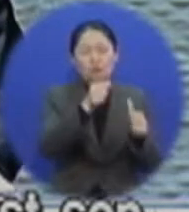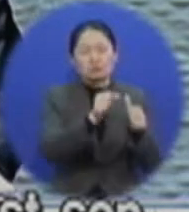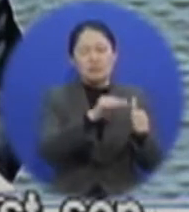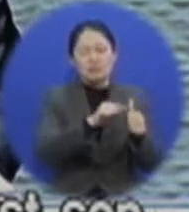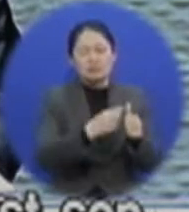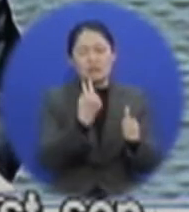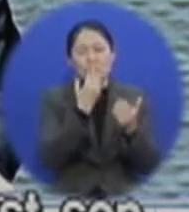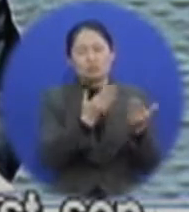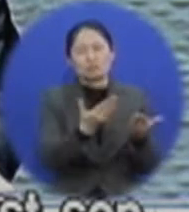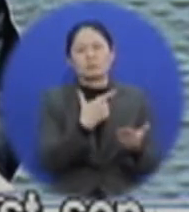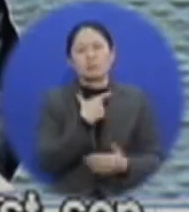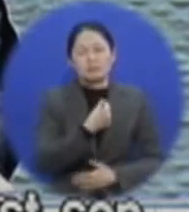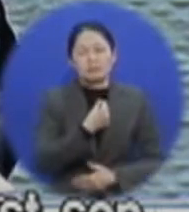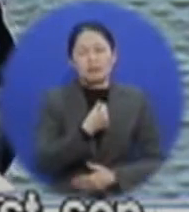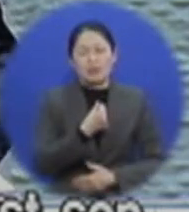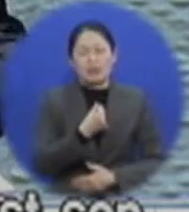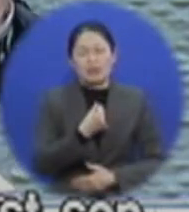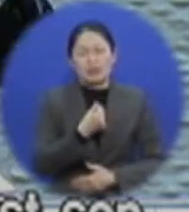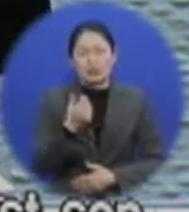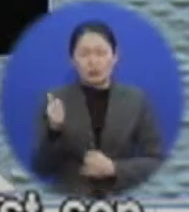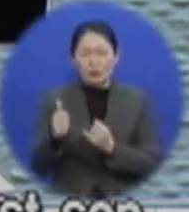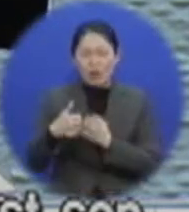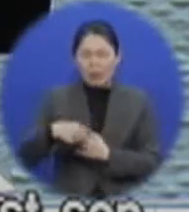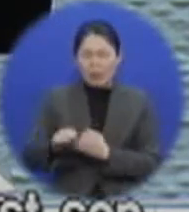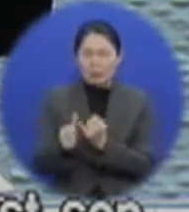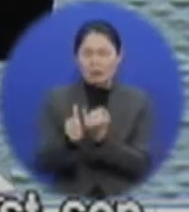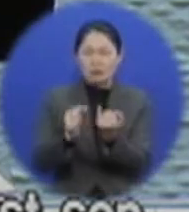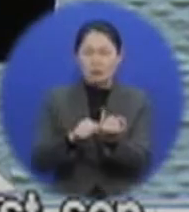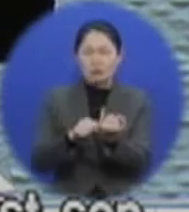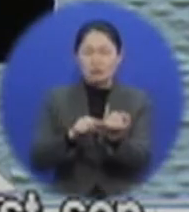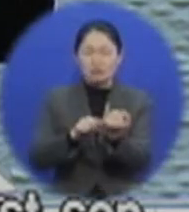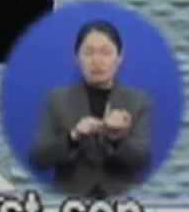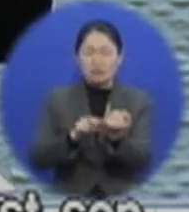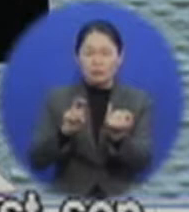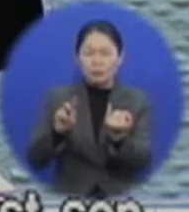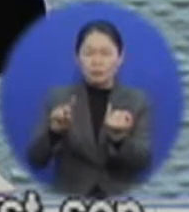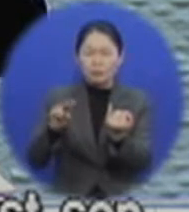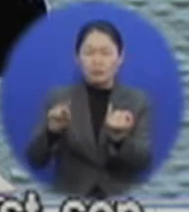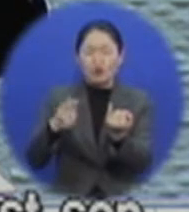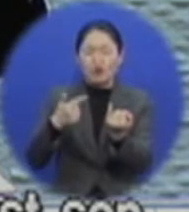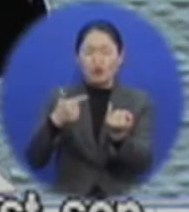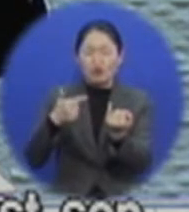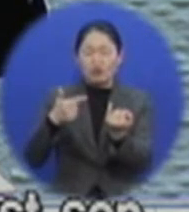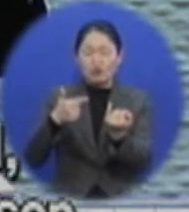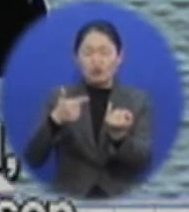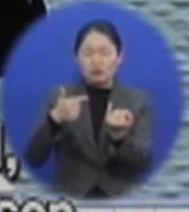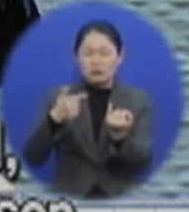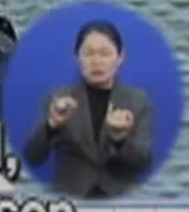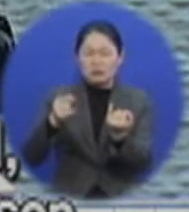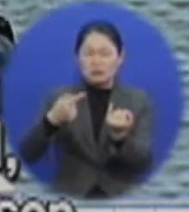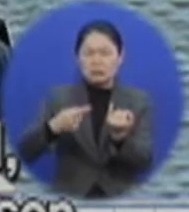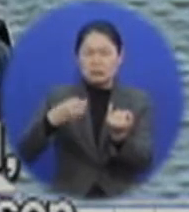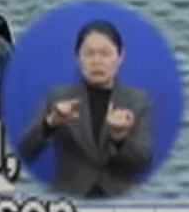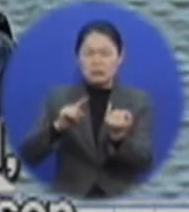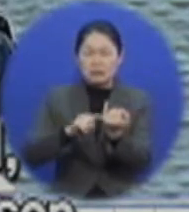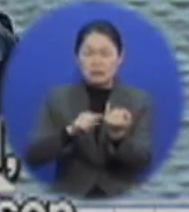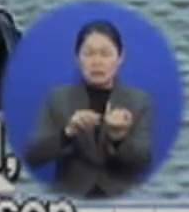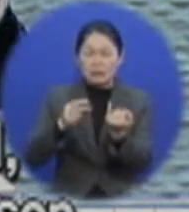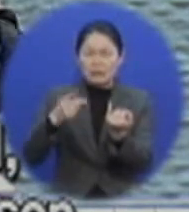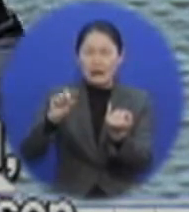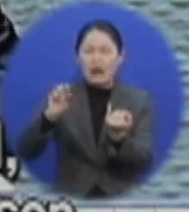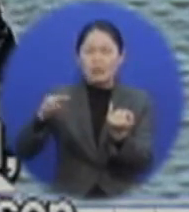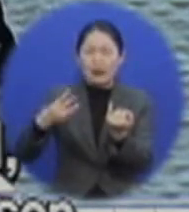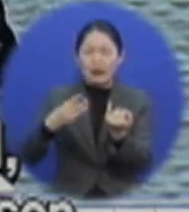며느리 다말이 첫째 아들 면 일인데 둘째 아들도 죽고 셋째 아들 한테